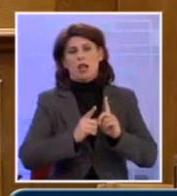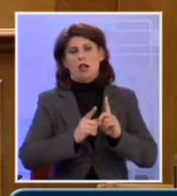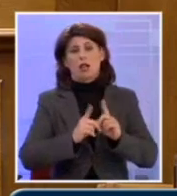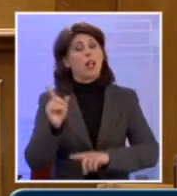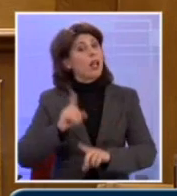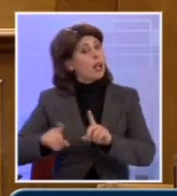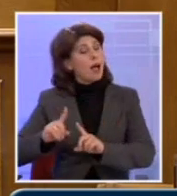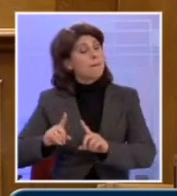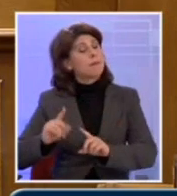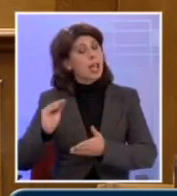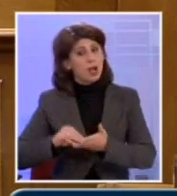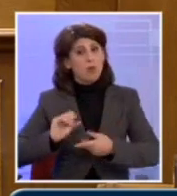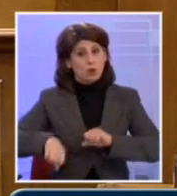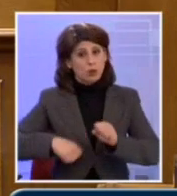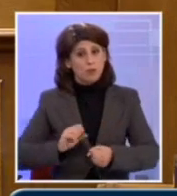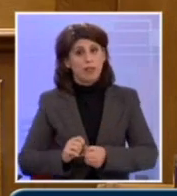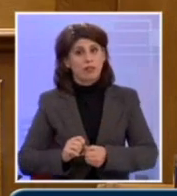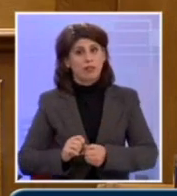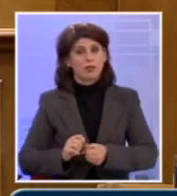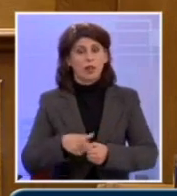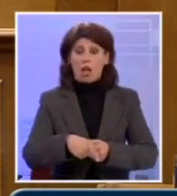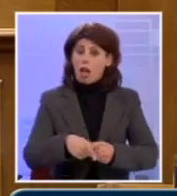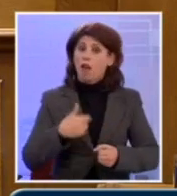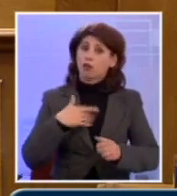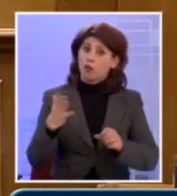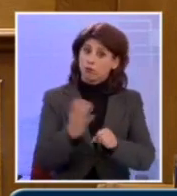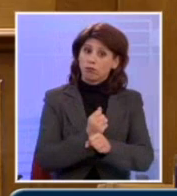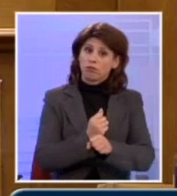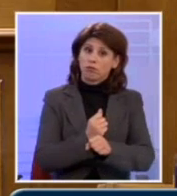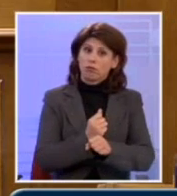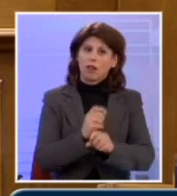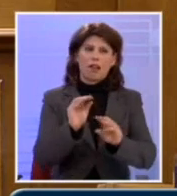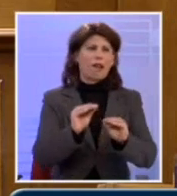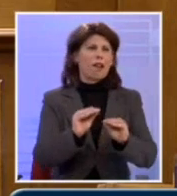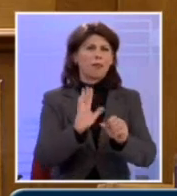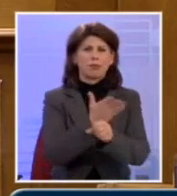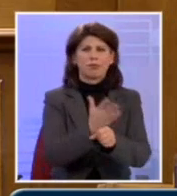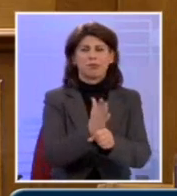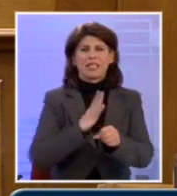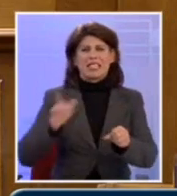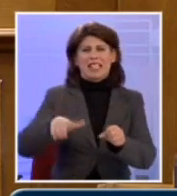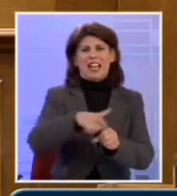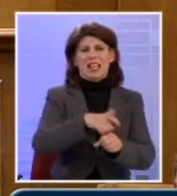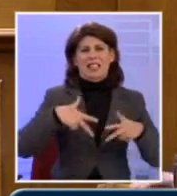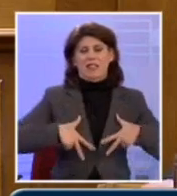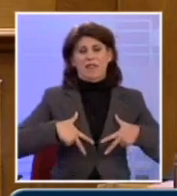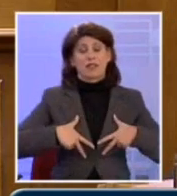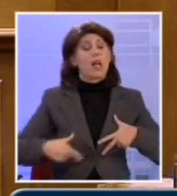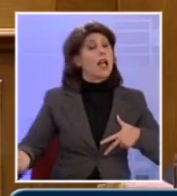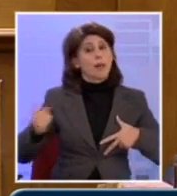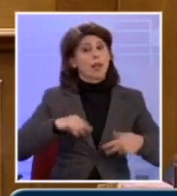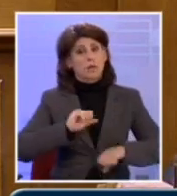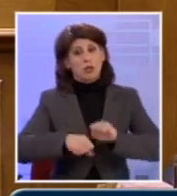Κάποιοι επίσης επιχείρησαν να αποδομήσουν στελέχη της κυβέρνησης. Κάποιοι άλλοι